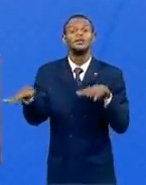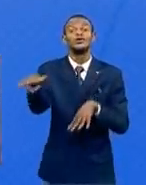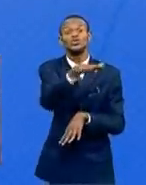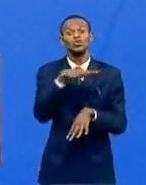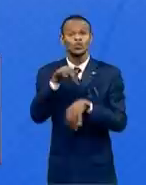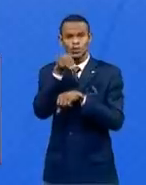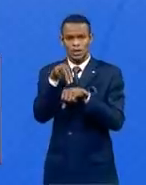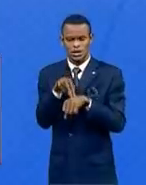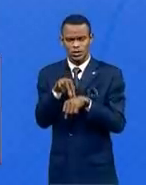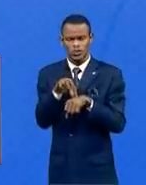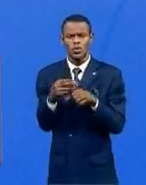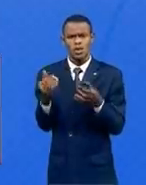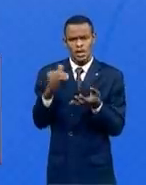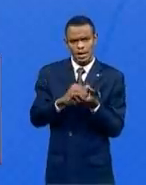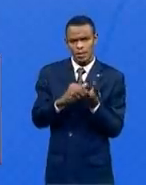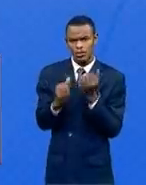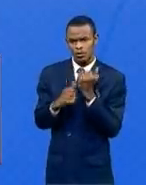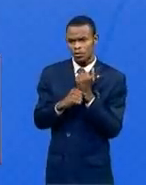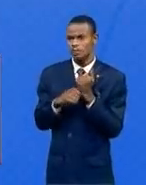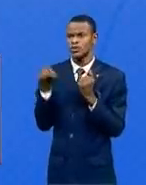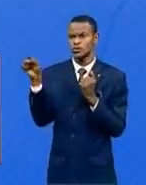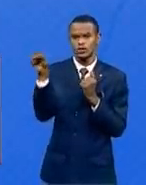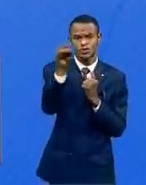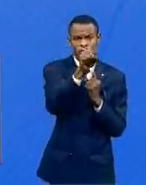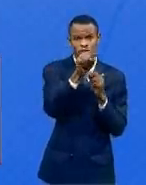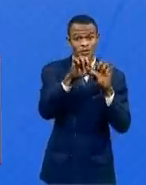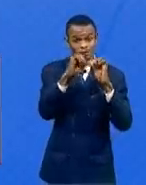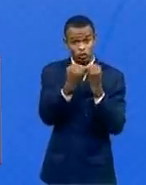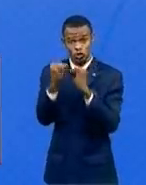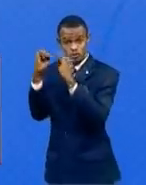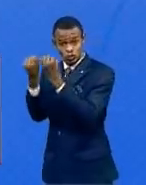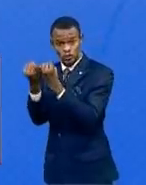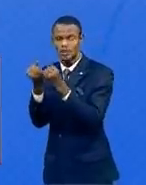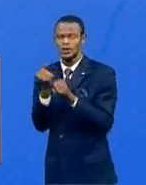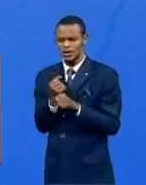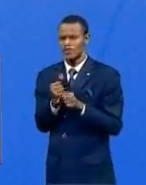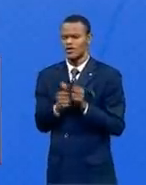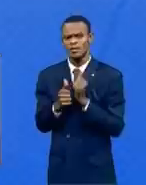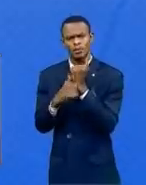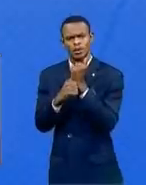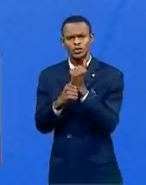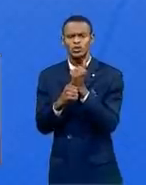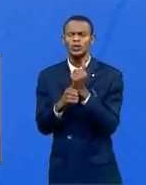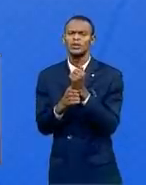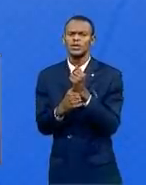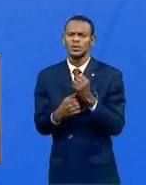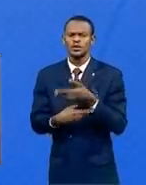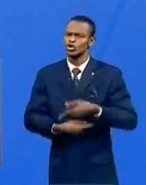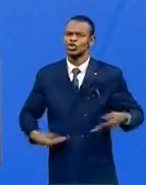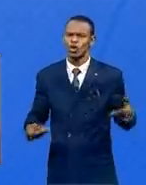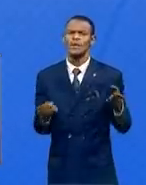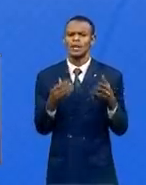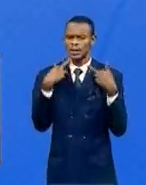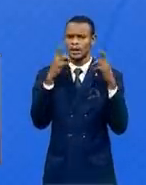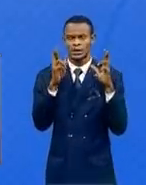circulaire. La sous-traitance en faveur des entreprises locales sera également favorisée. Le Conseil des ministres a pris acte de ces